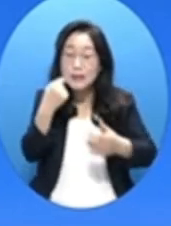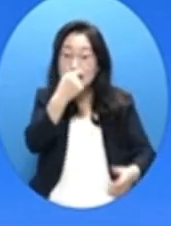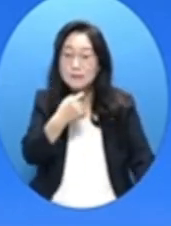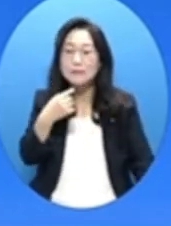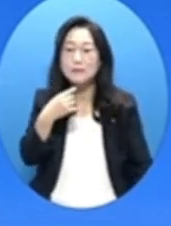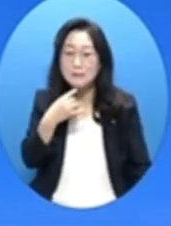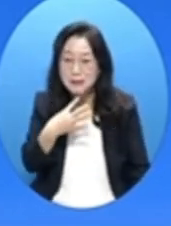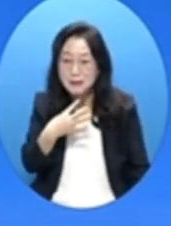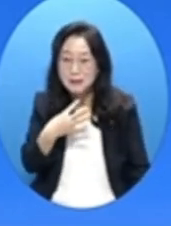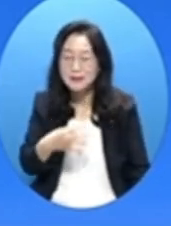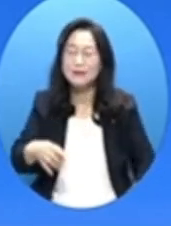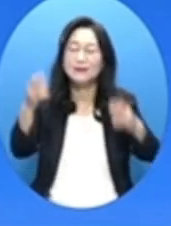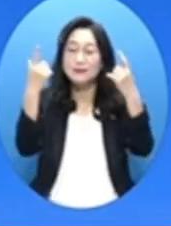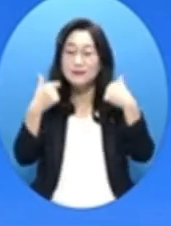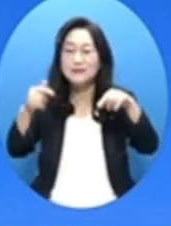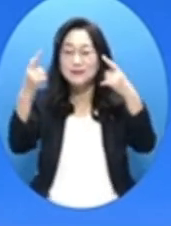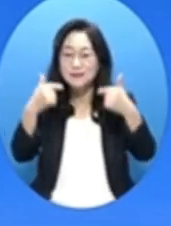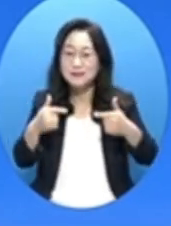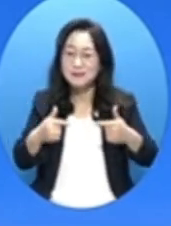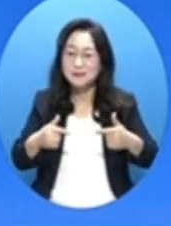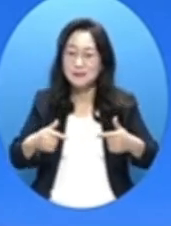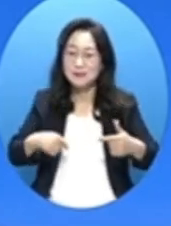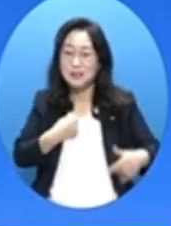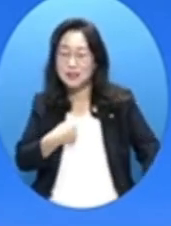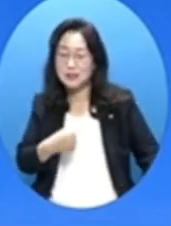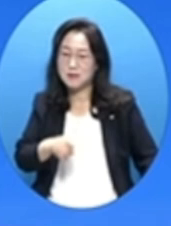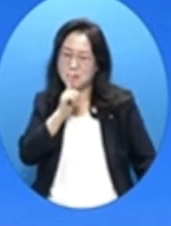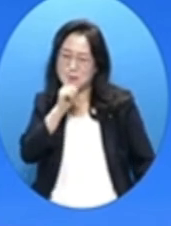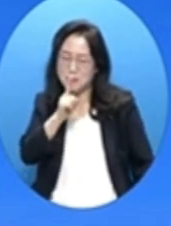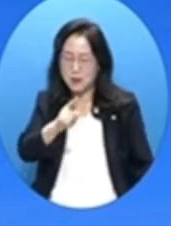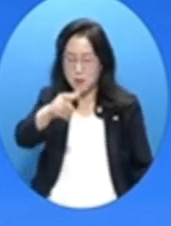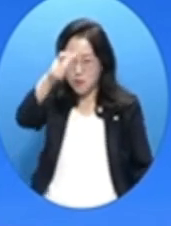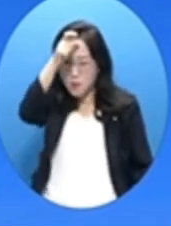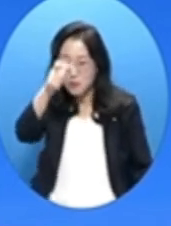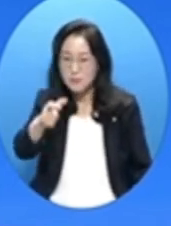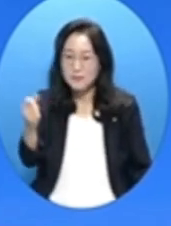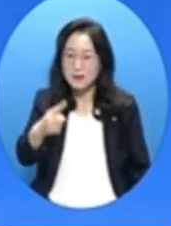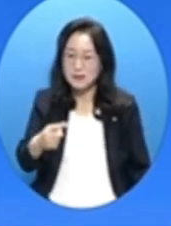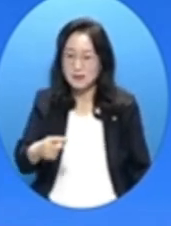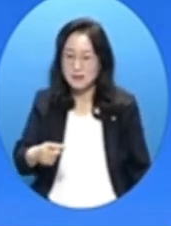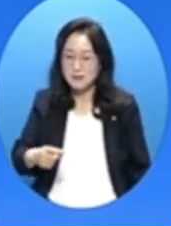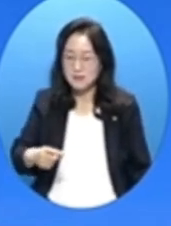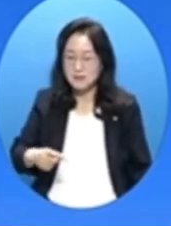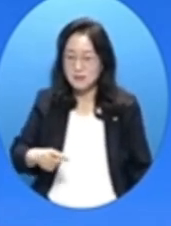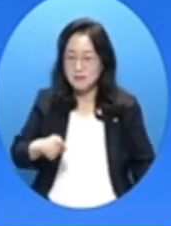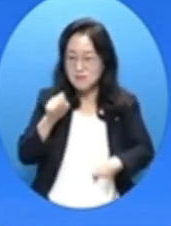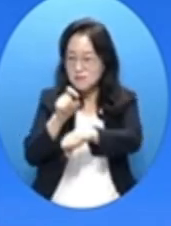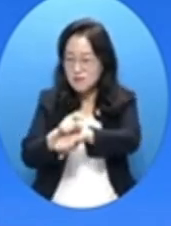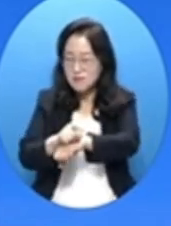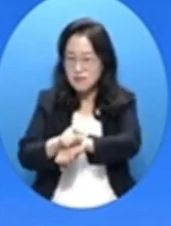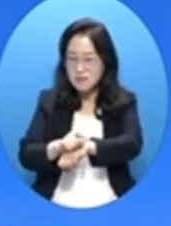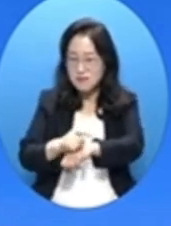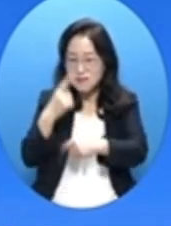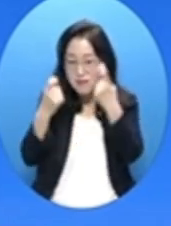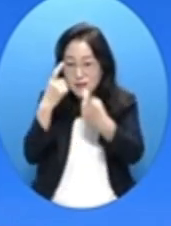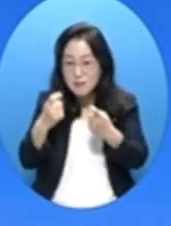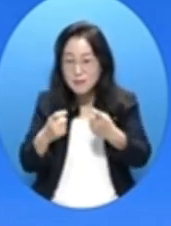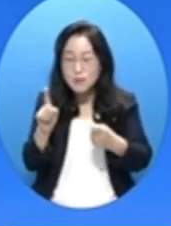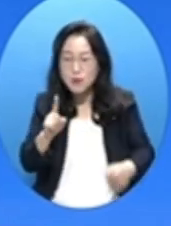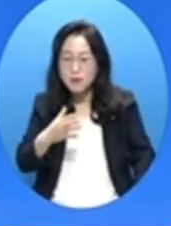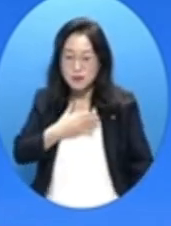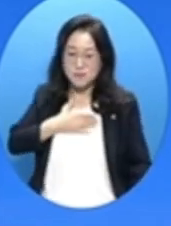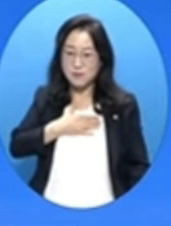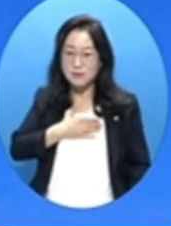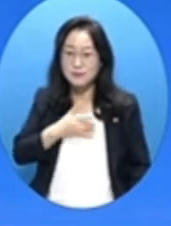하면서도 늘 자기 주장만 하고 자기 성격을 다스리지 못하면 그건 충만한 것이 아닙니다. 그건 자기 감정 충만이 성령